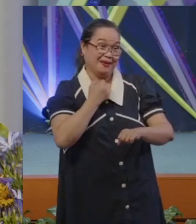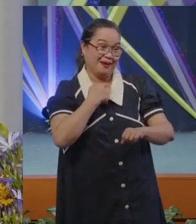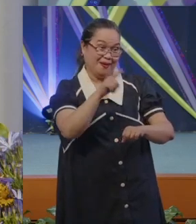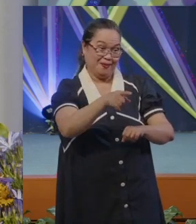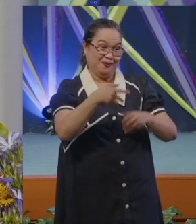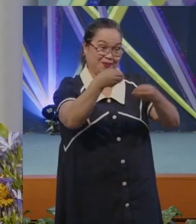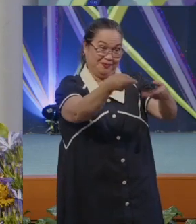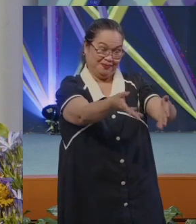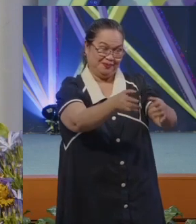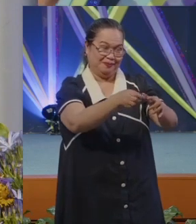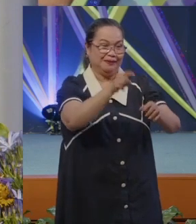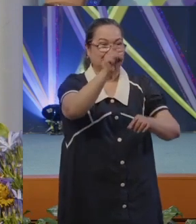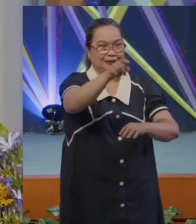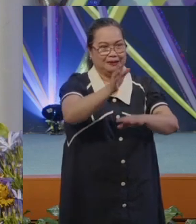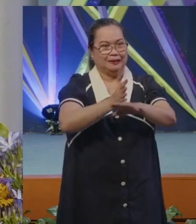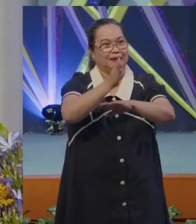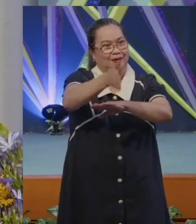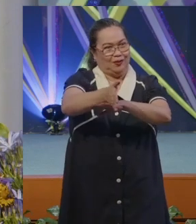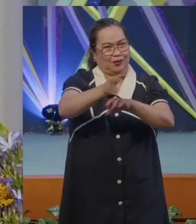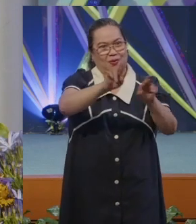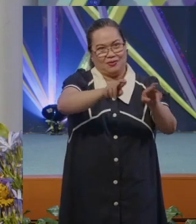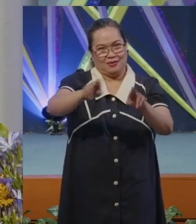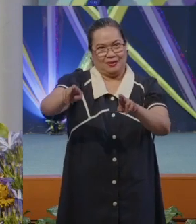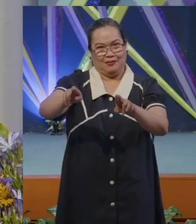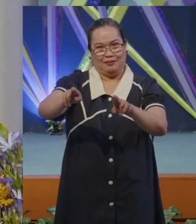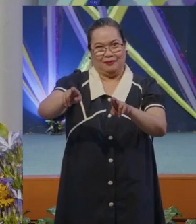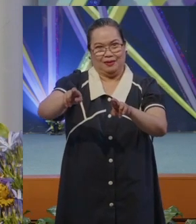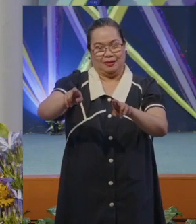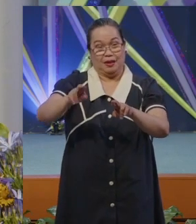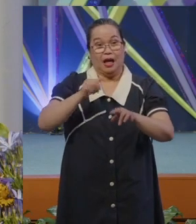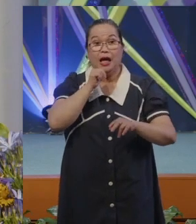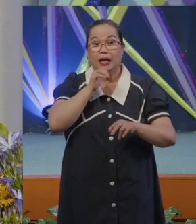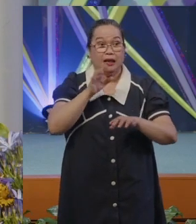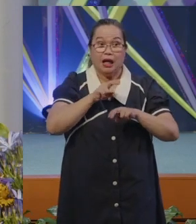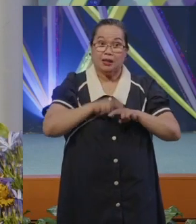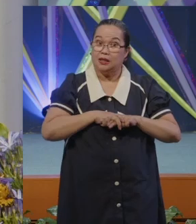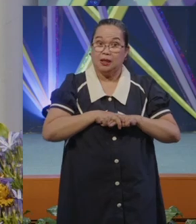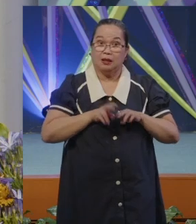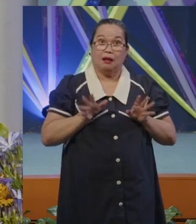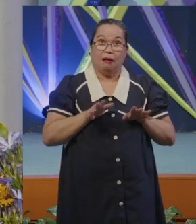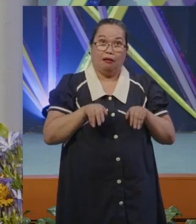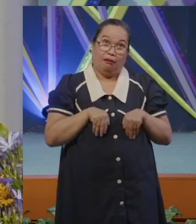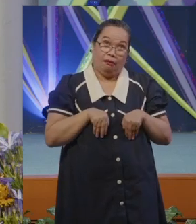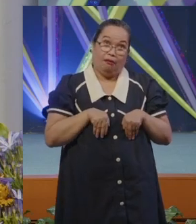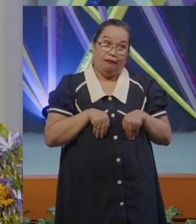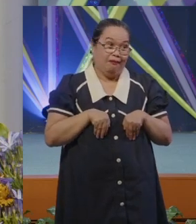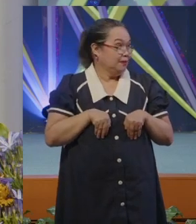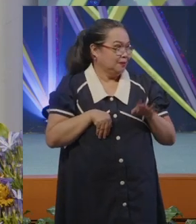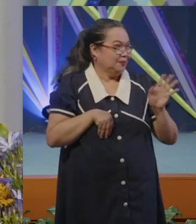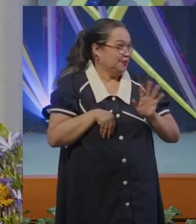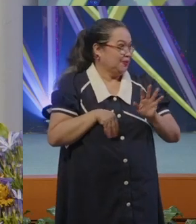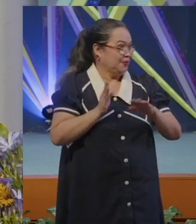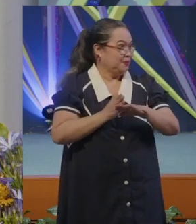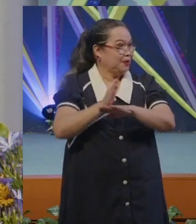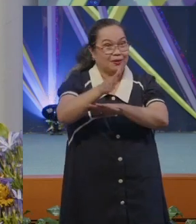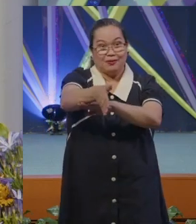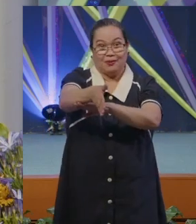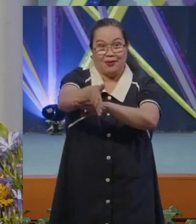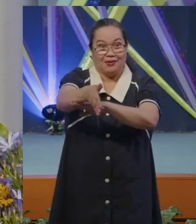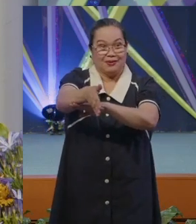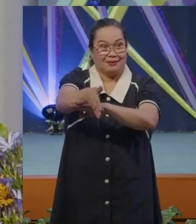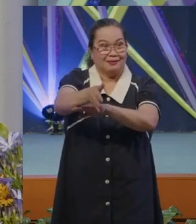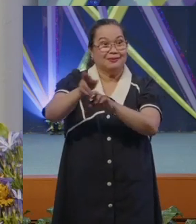gawin ay tawirin ang ilog. Tawirin ang ilog. Cross the river. No?